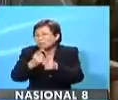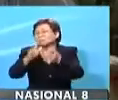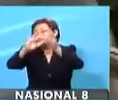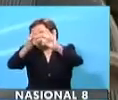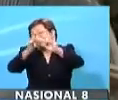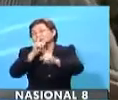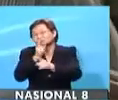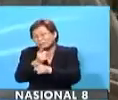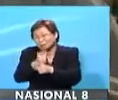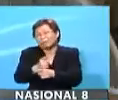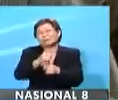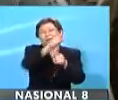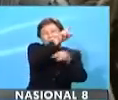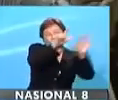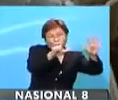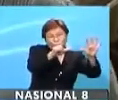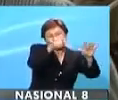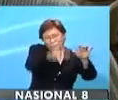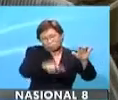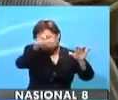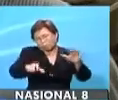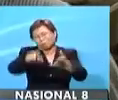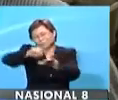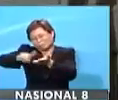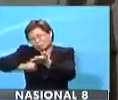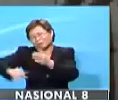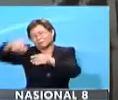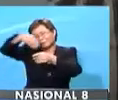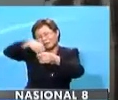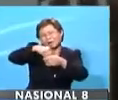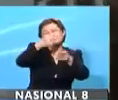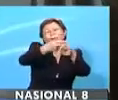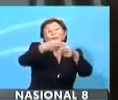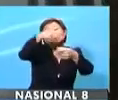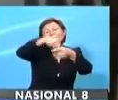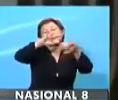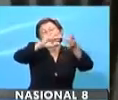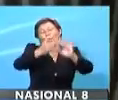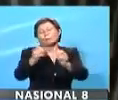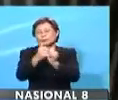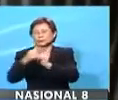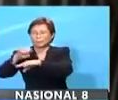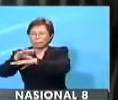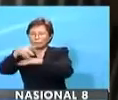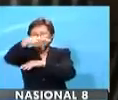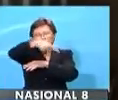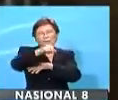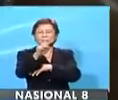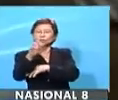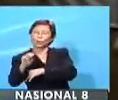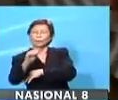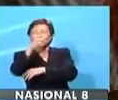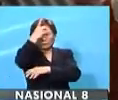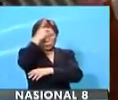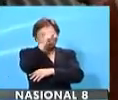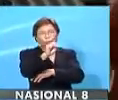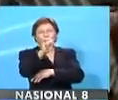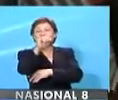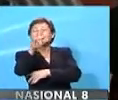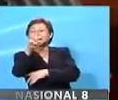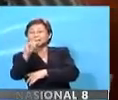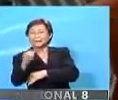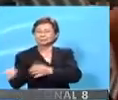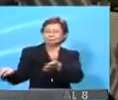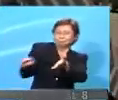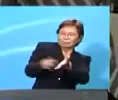siasat individu-individu yang nama tersebut dalam portal ni. Beliau bersama penasihat P1M Datuk Saidi Mat Noor yang